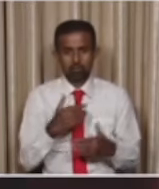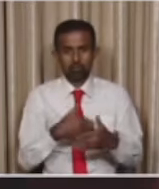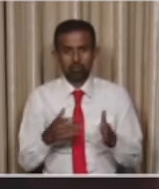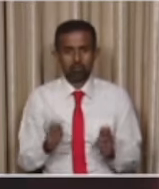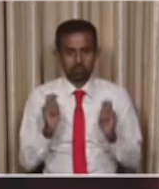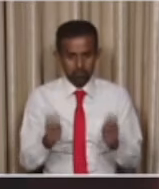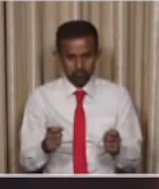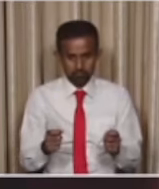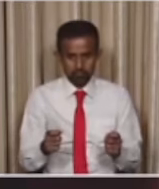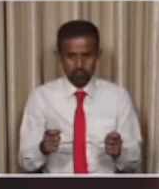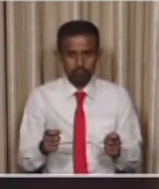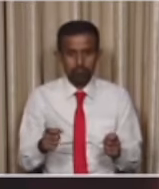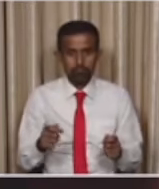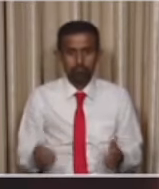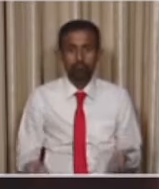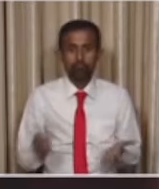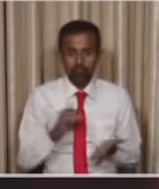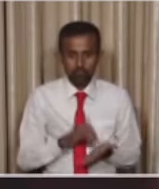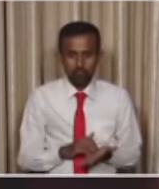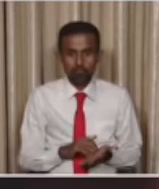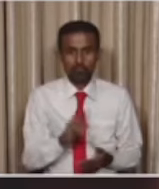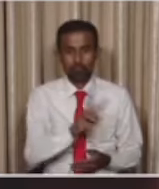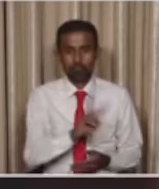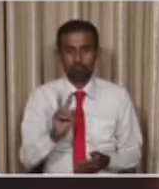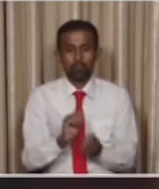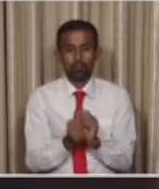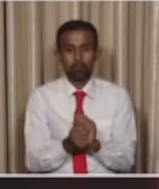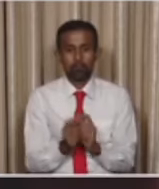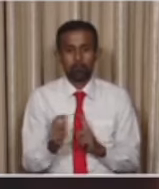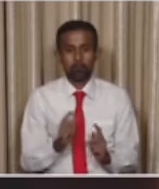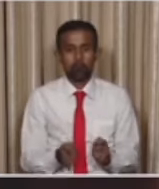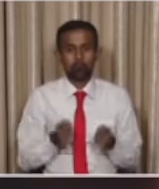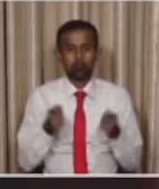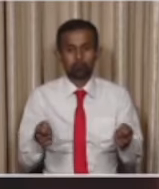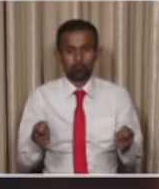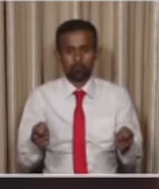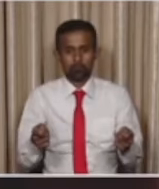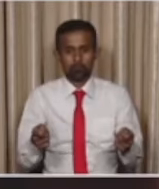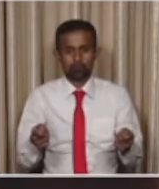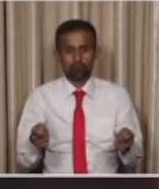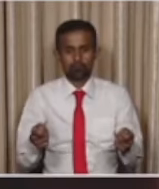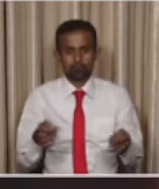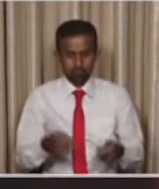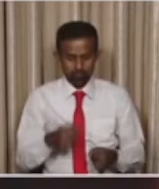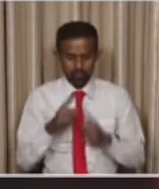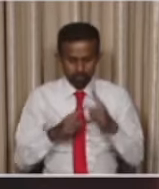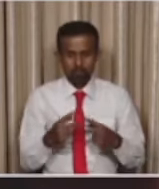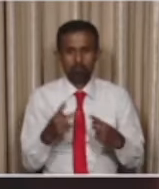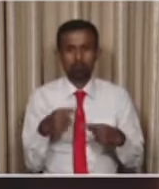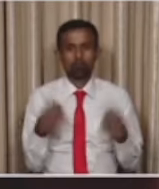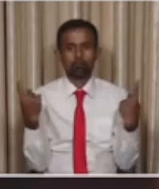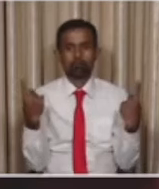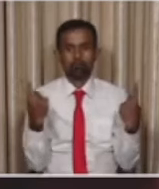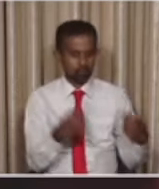එකට දාලා දැන් ආය 22 වෙනි සංශෝධනයේ පාර්ලිමේන්තුවට ගේන්න වෙනවා මොකද මේකේ කතන්දර දෙකක් නේ